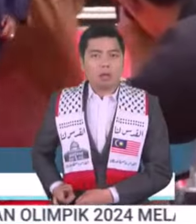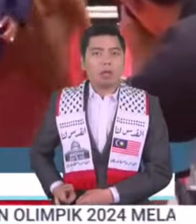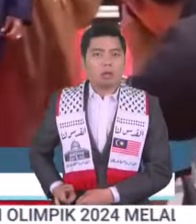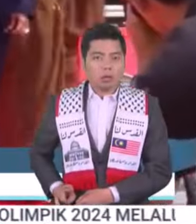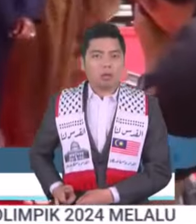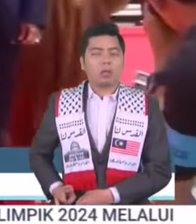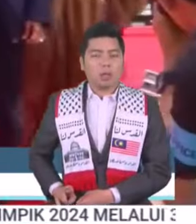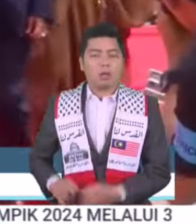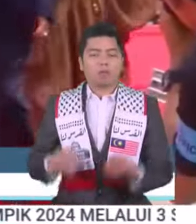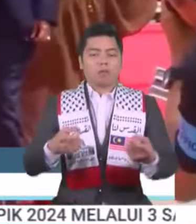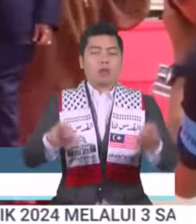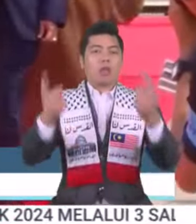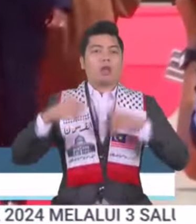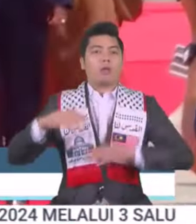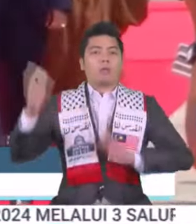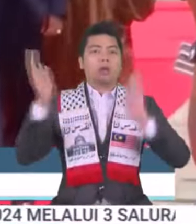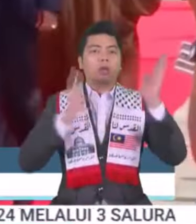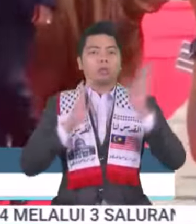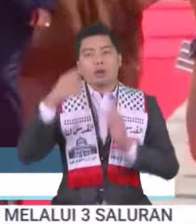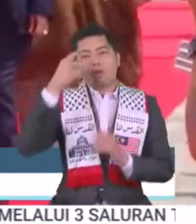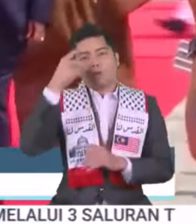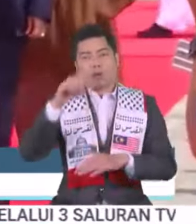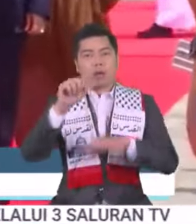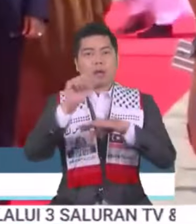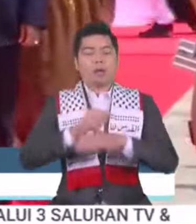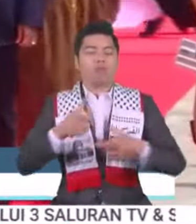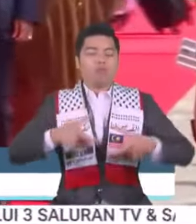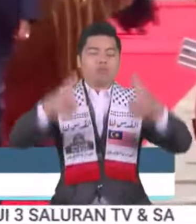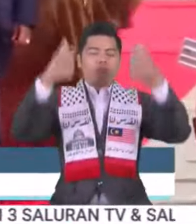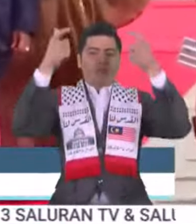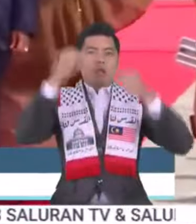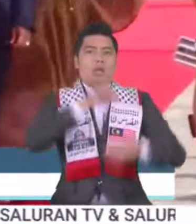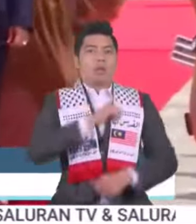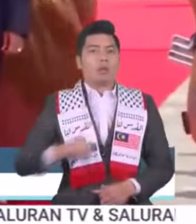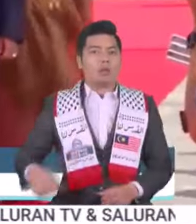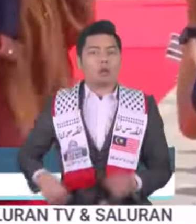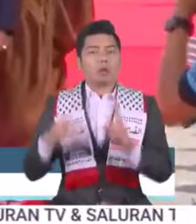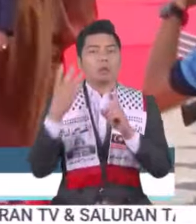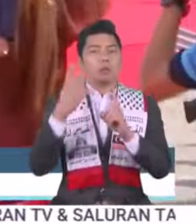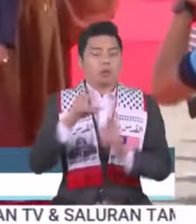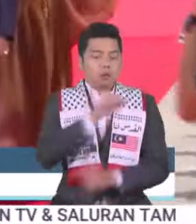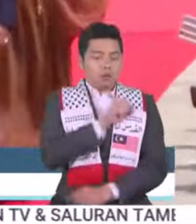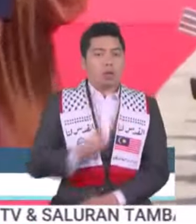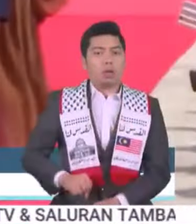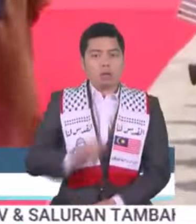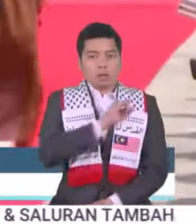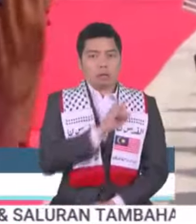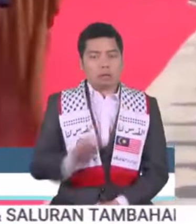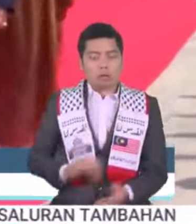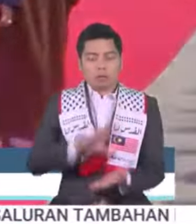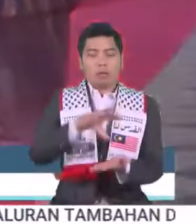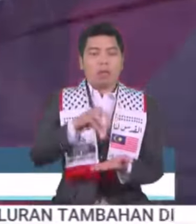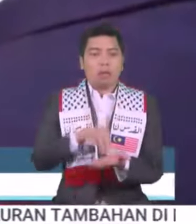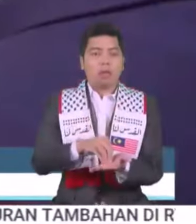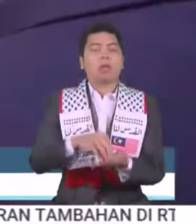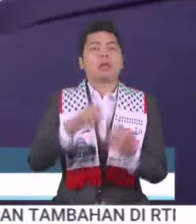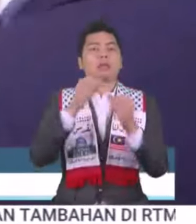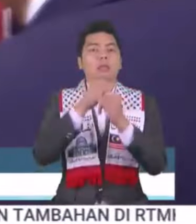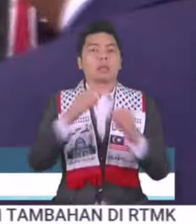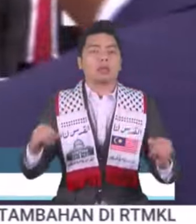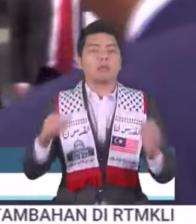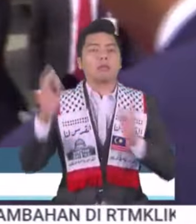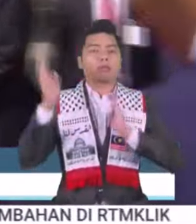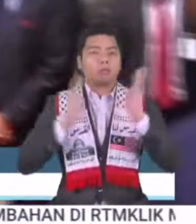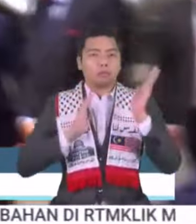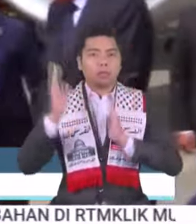al-kalifah hadir ke Malaysia Sempena istiadat pertawalan yang di-pertuan agong ke-17 Sultan Ibrahim di Istana Negara